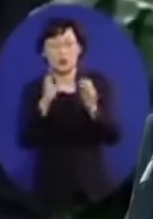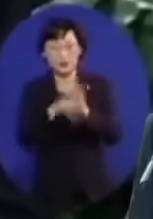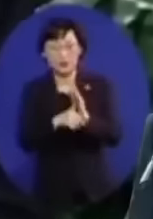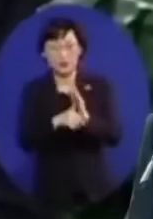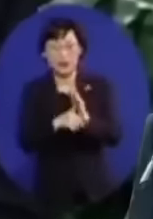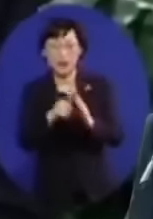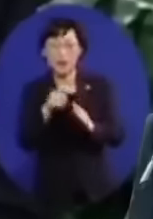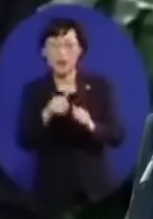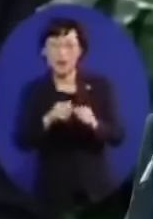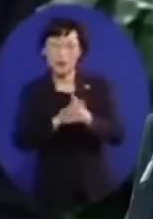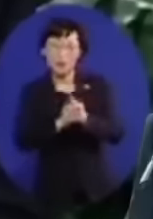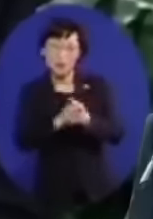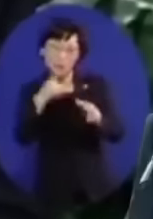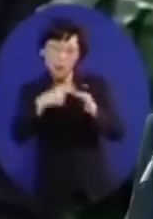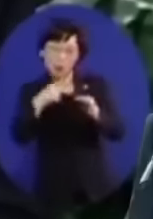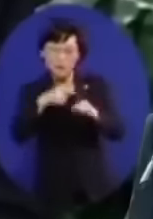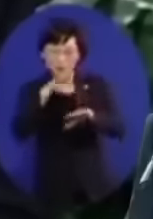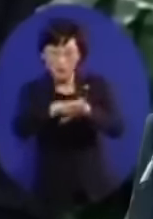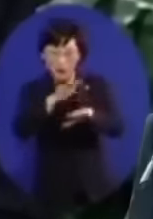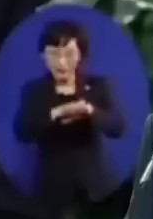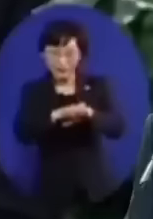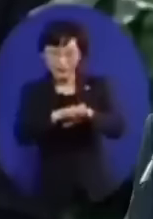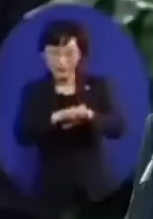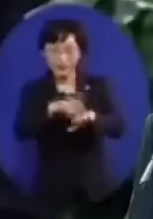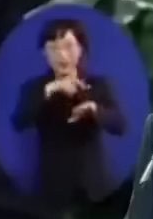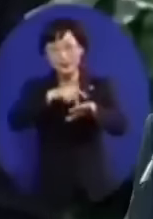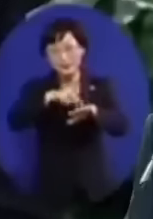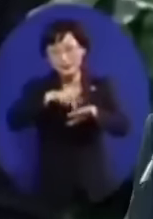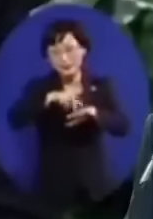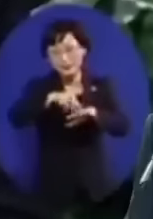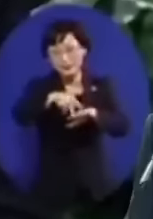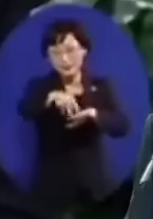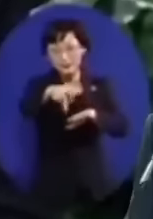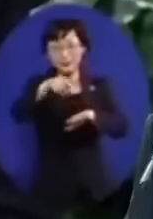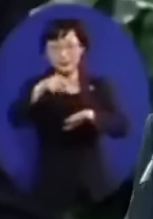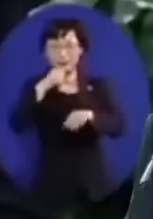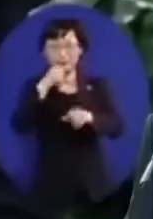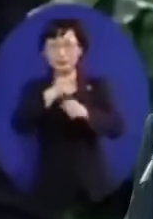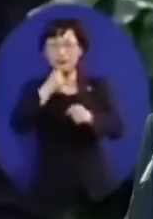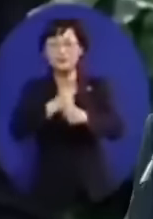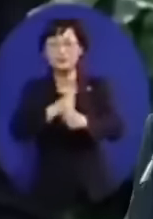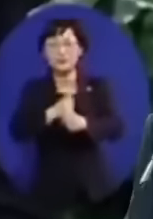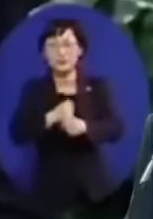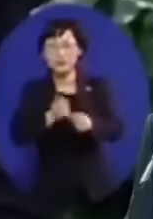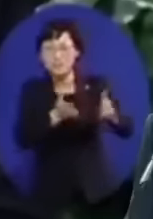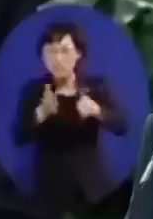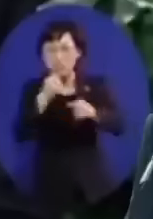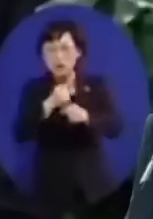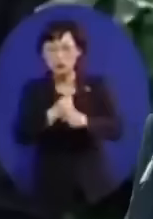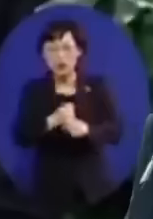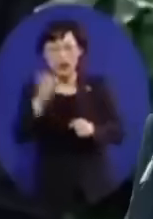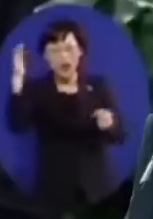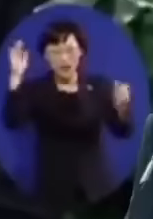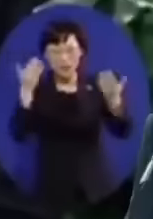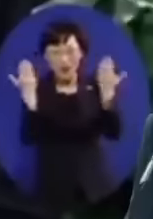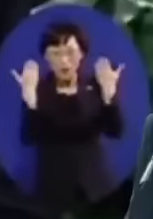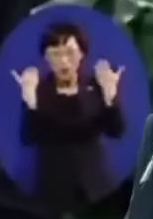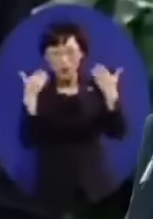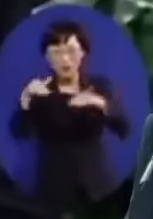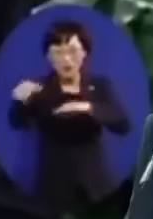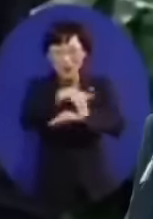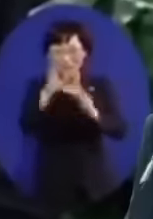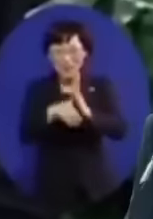보리밭이나 밀밭을 가로질러 길을 만드는 사람들이 많습니다. 우리가 학교 다닐 때 둘러가기 싫으니까